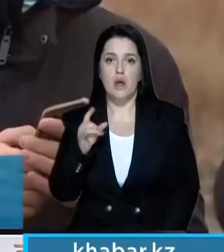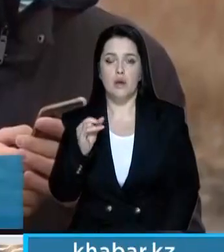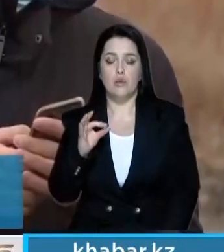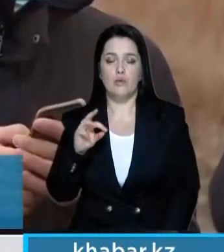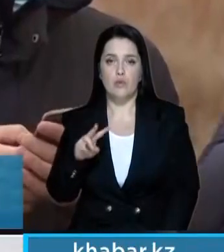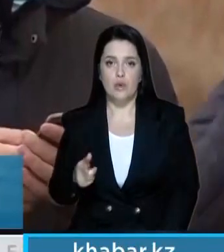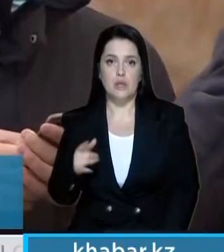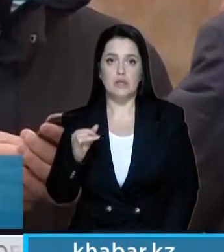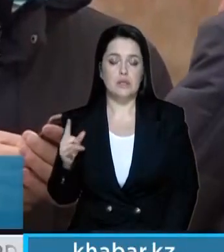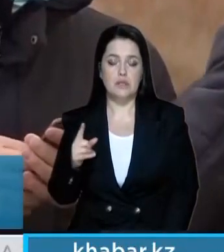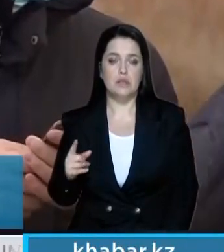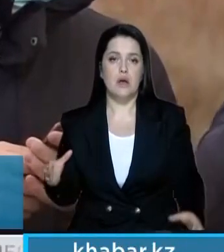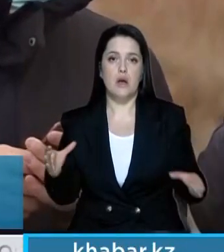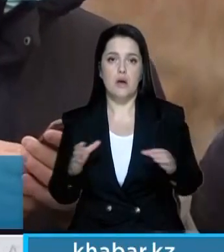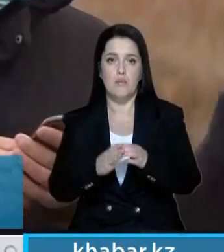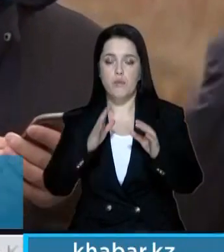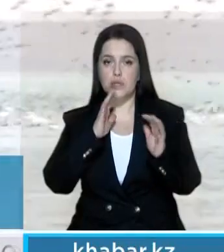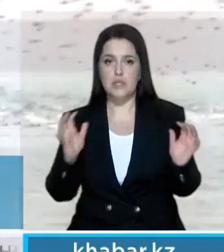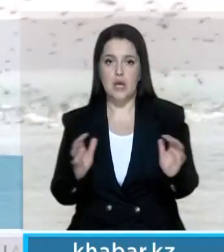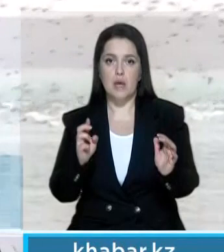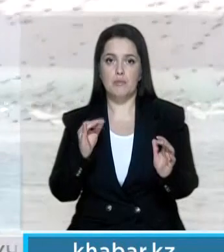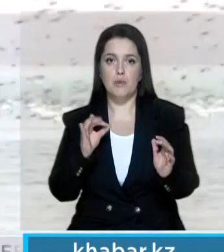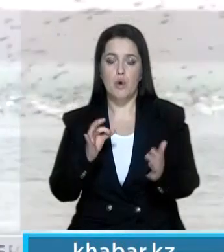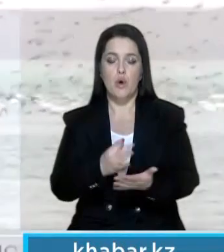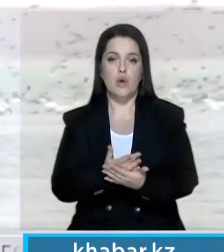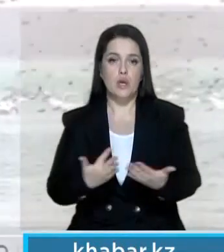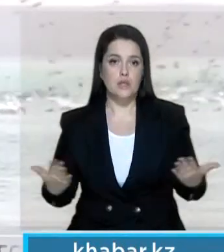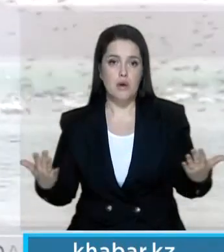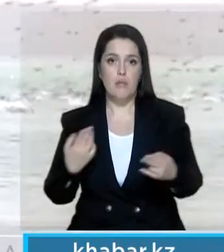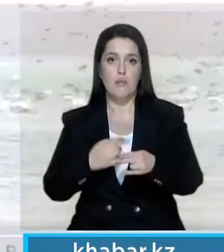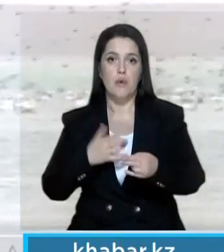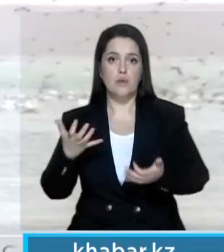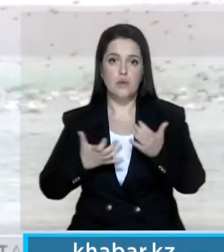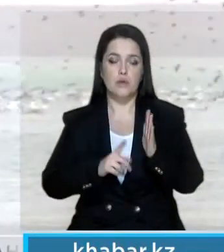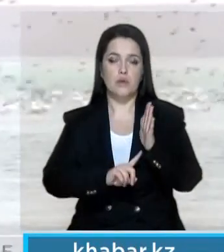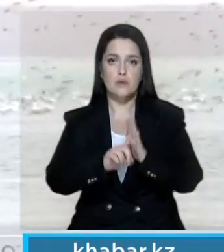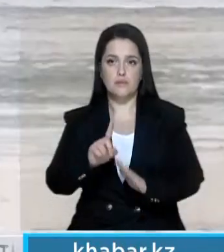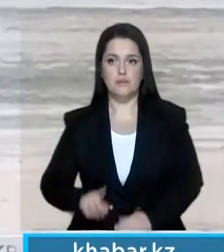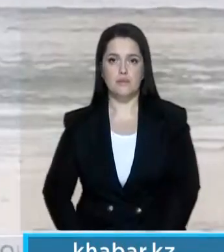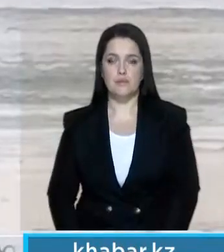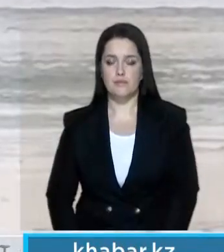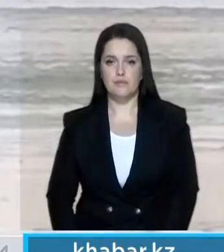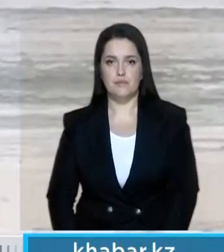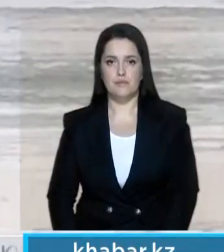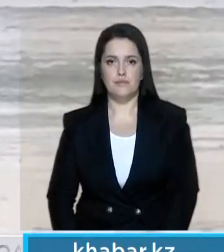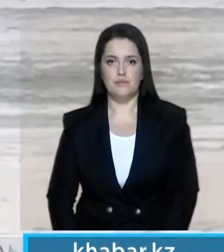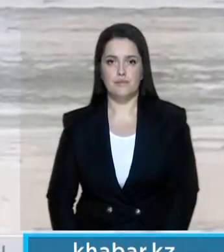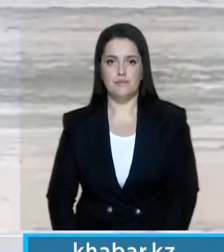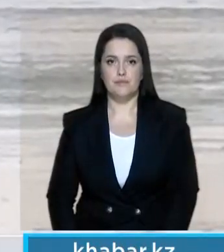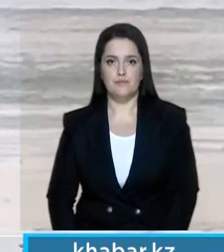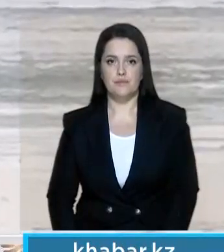орнитологов из Ассоциации сохранения биоразнообразия Казахстана исследования уже начаты Тамара Степанова Ринат Ду Салиев